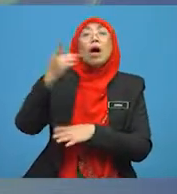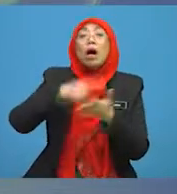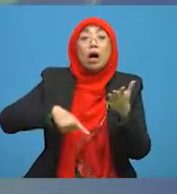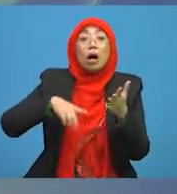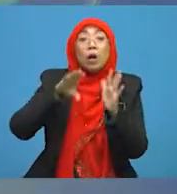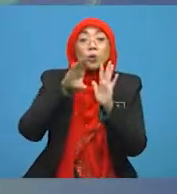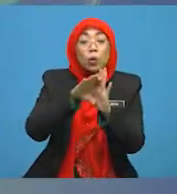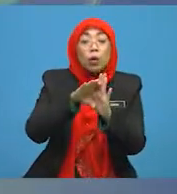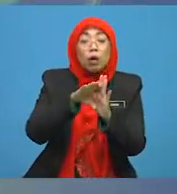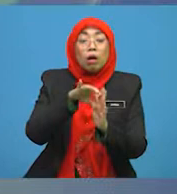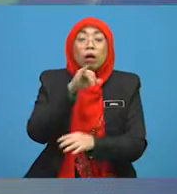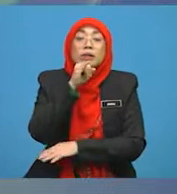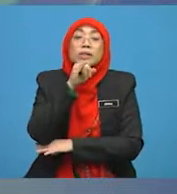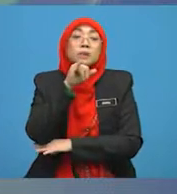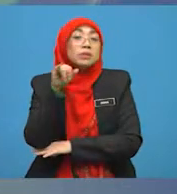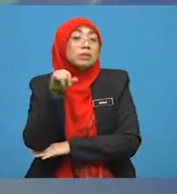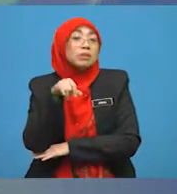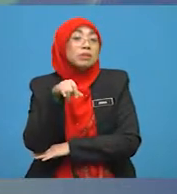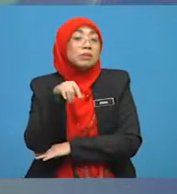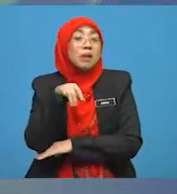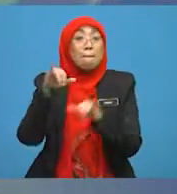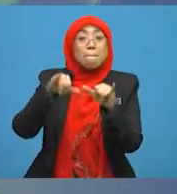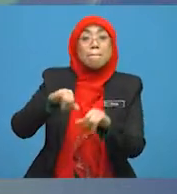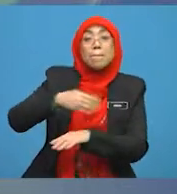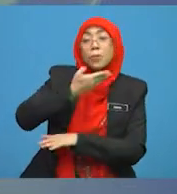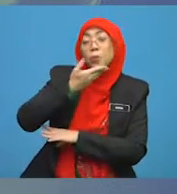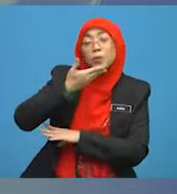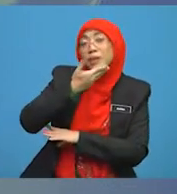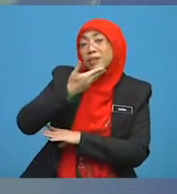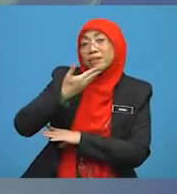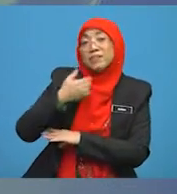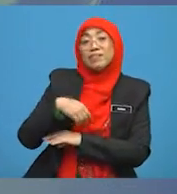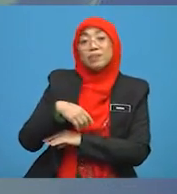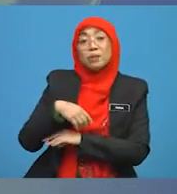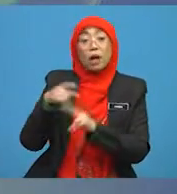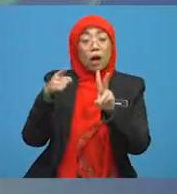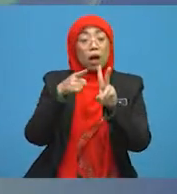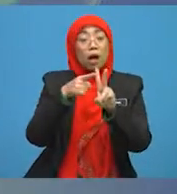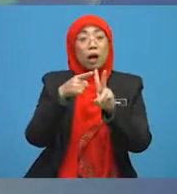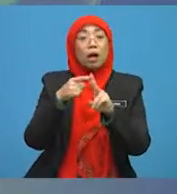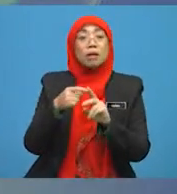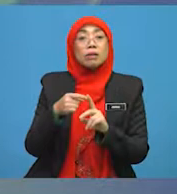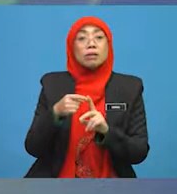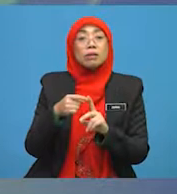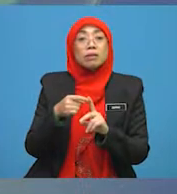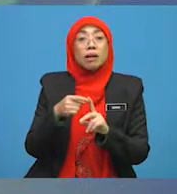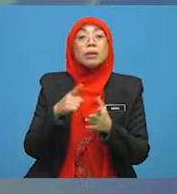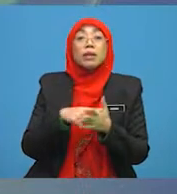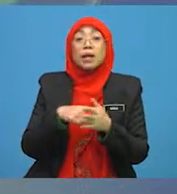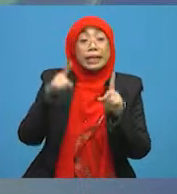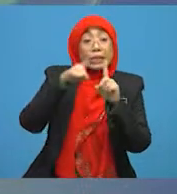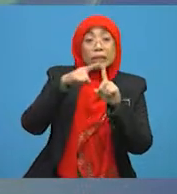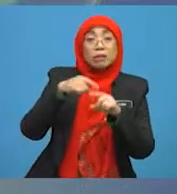ayat, ibunya masih muda. Makna kedua ialah belum tua atau